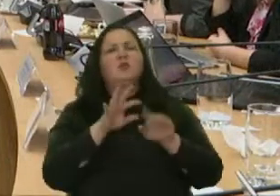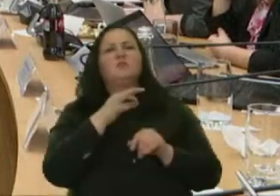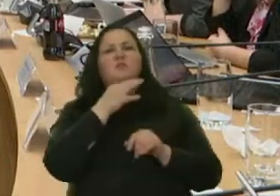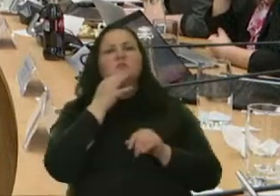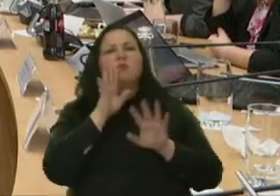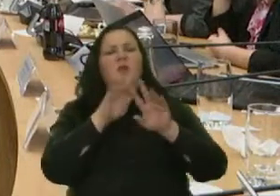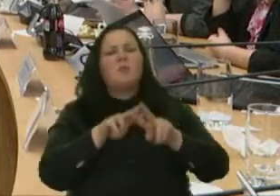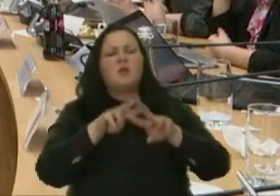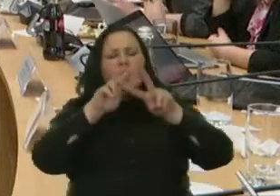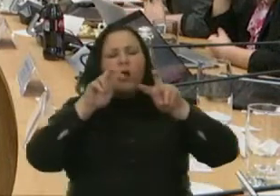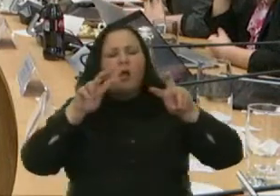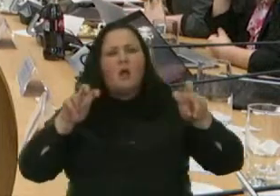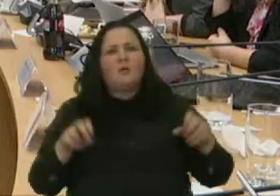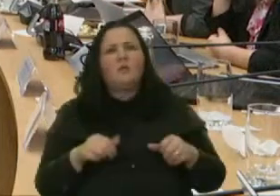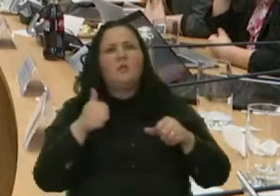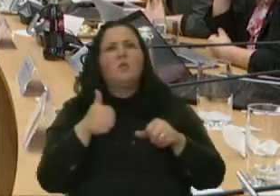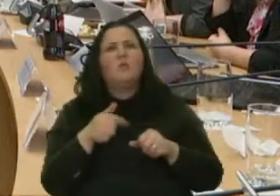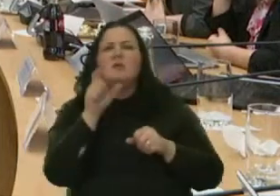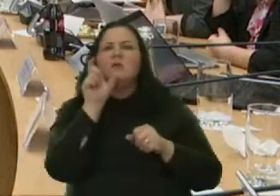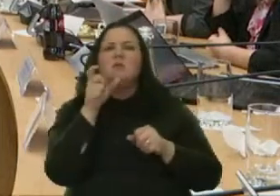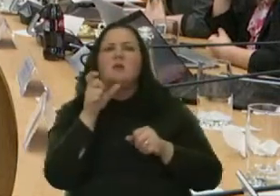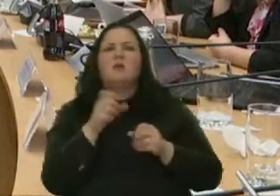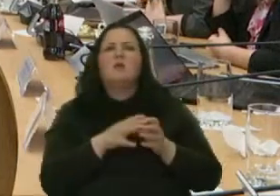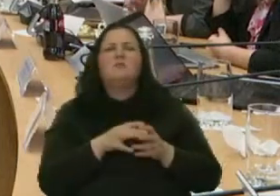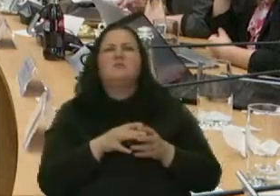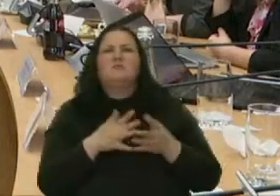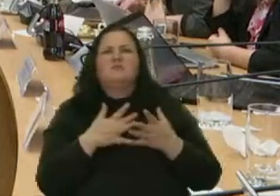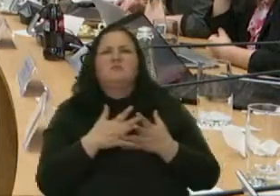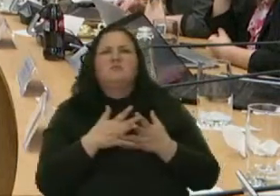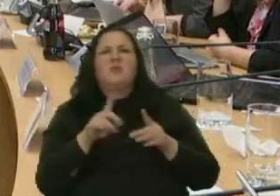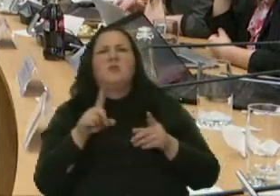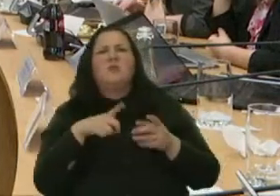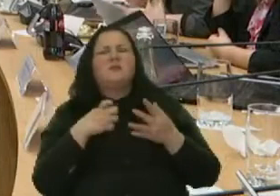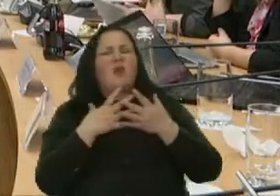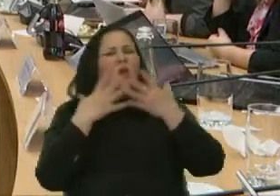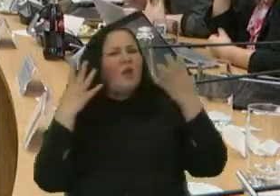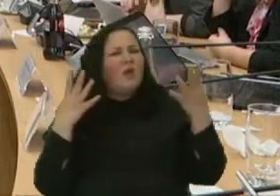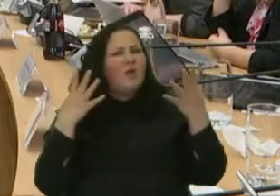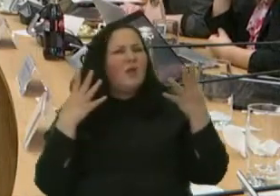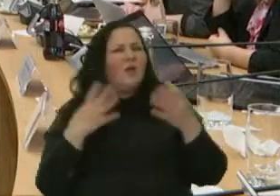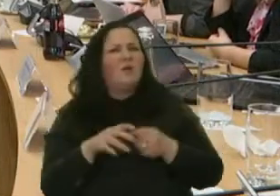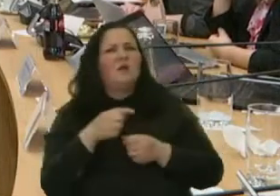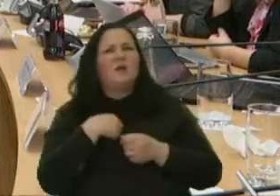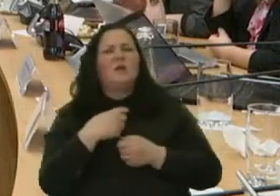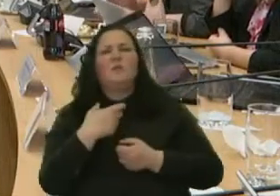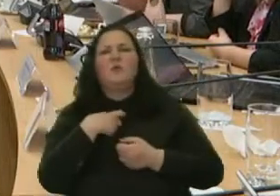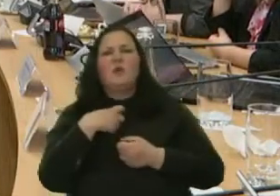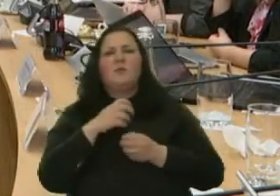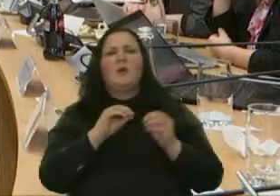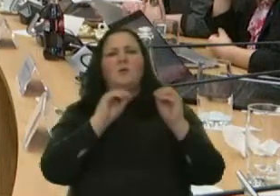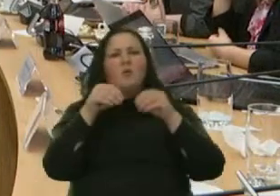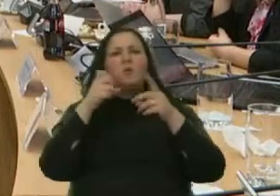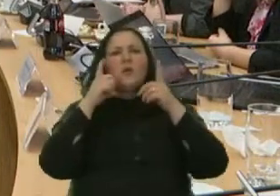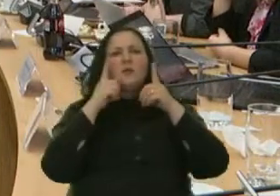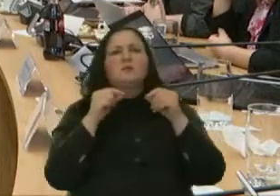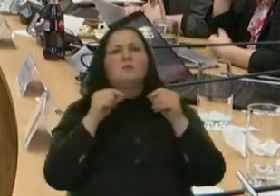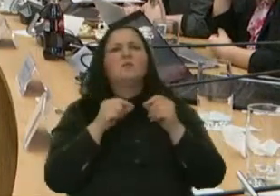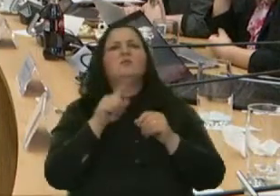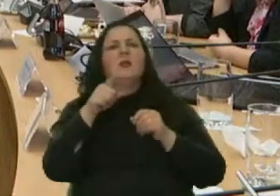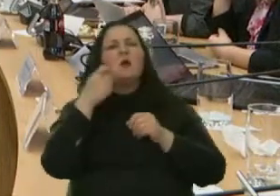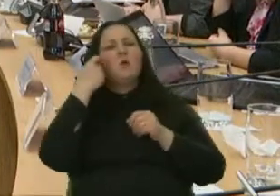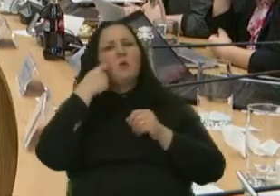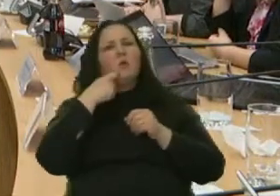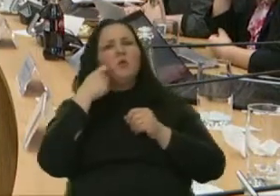în analiză adică un termen mult prea vag ca să putem să mergem cu acest răspuns la la clujenii